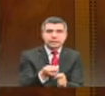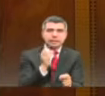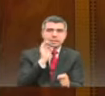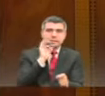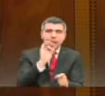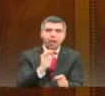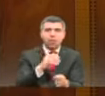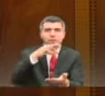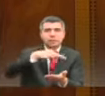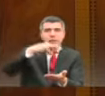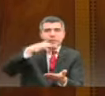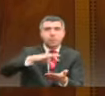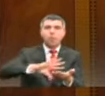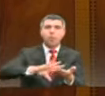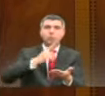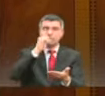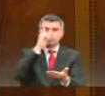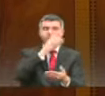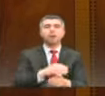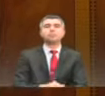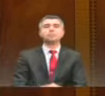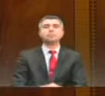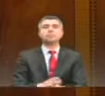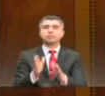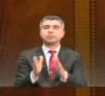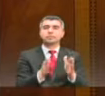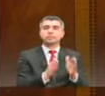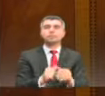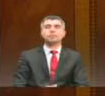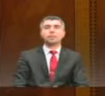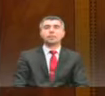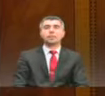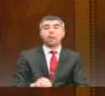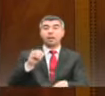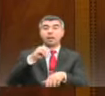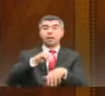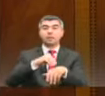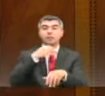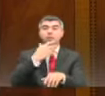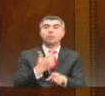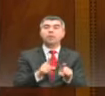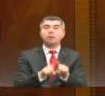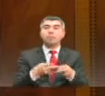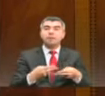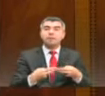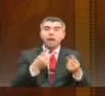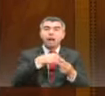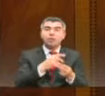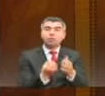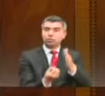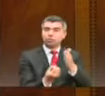الفرشات المائية بإذن الله. جيم، تكريس النموذج المغربي في مجال الطاقات